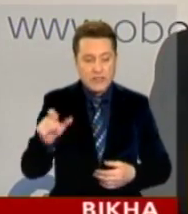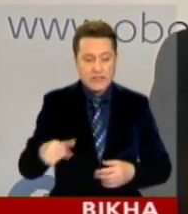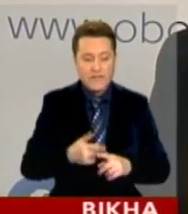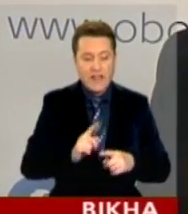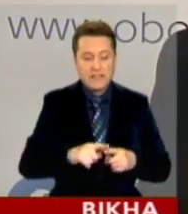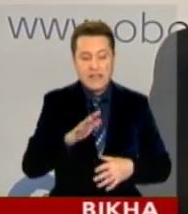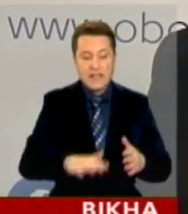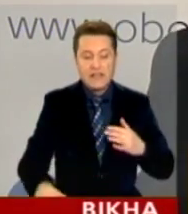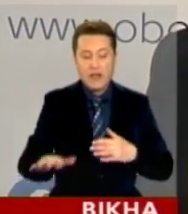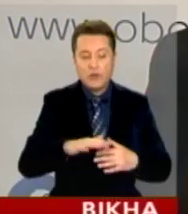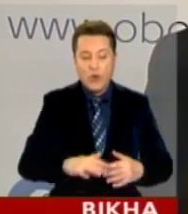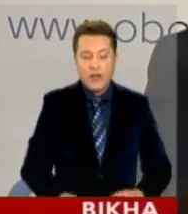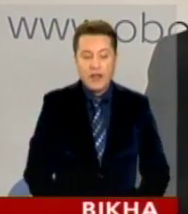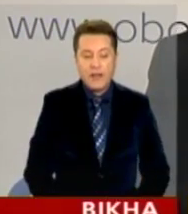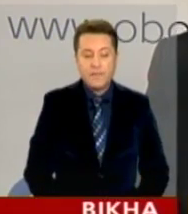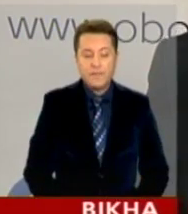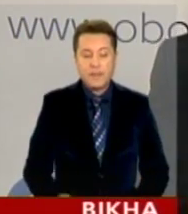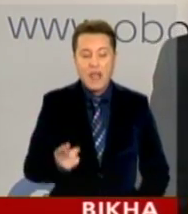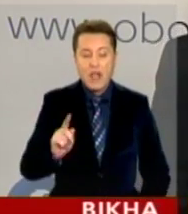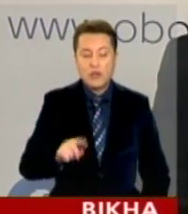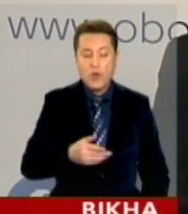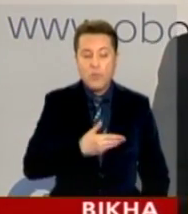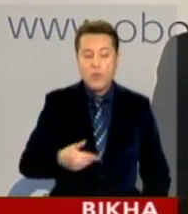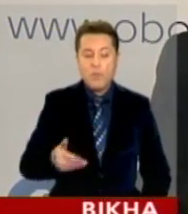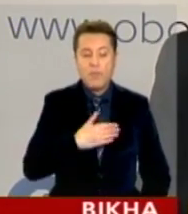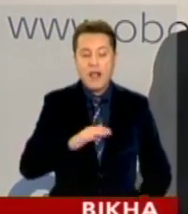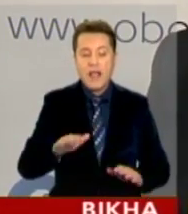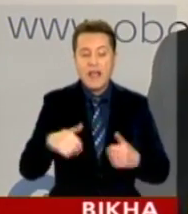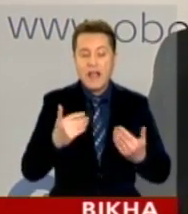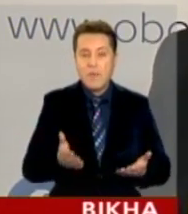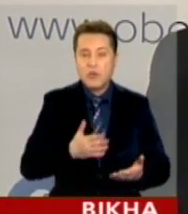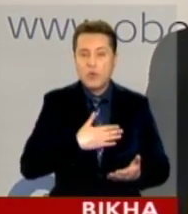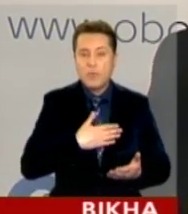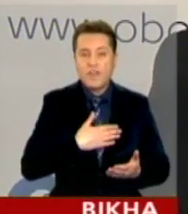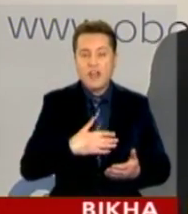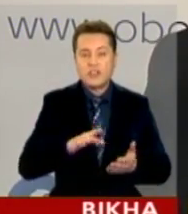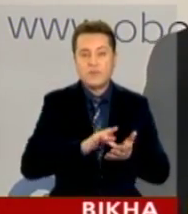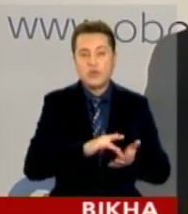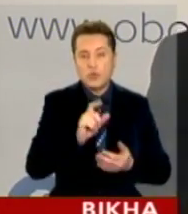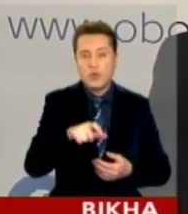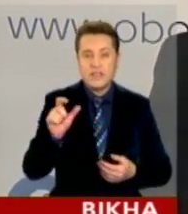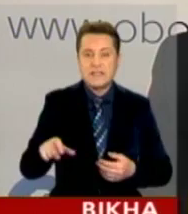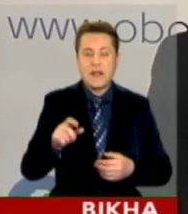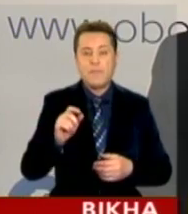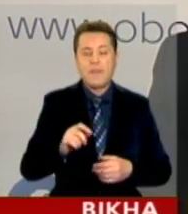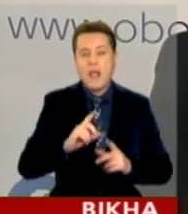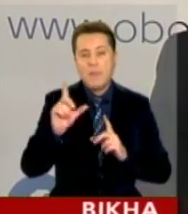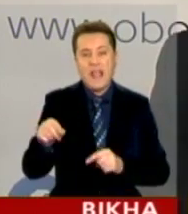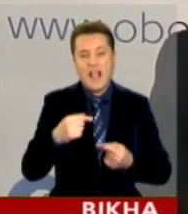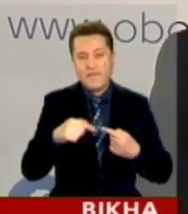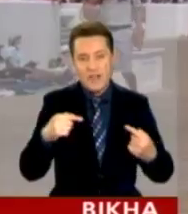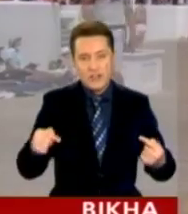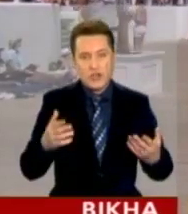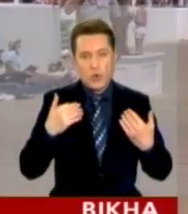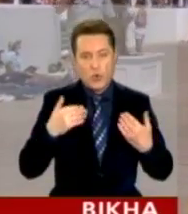території. Тому ми рекомендуємо нашим туристам відвідувати інші курорти